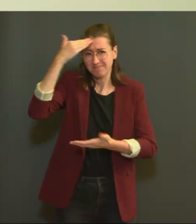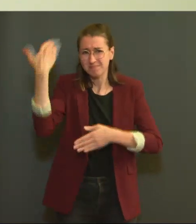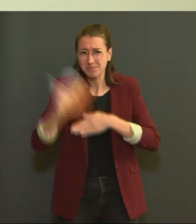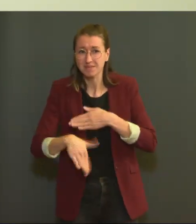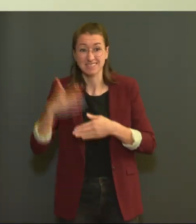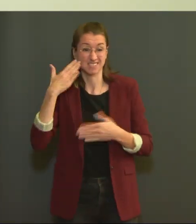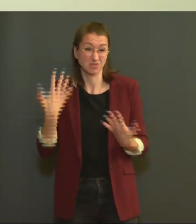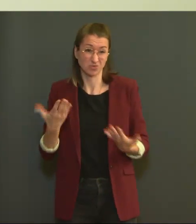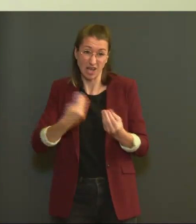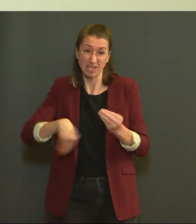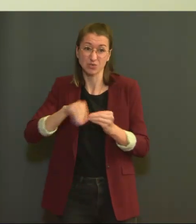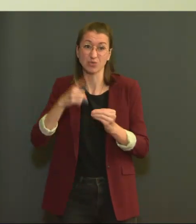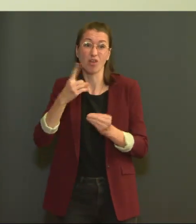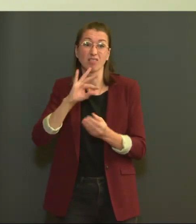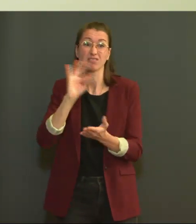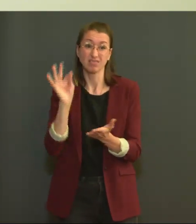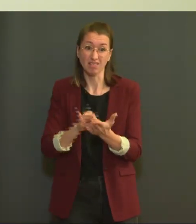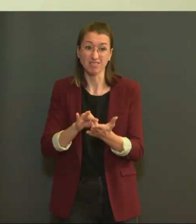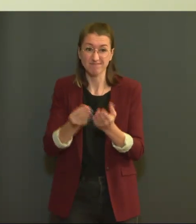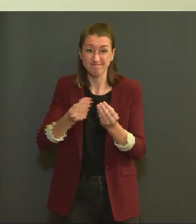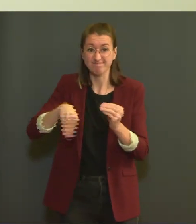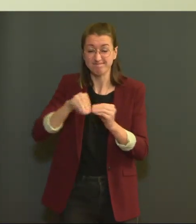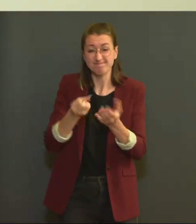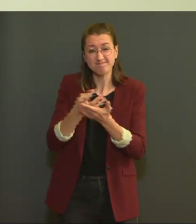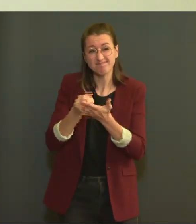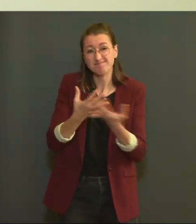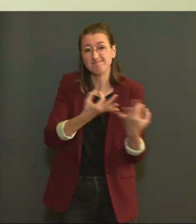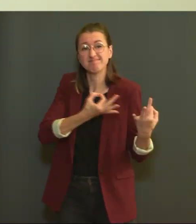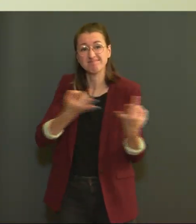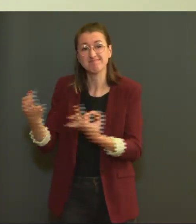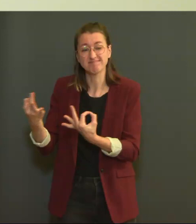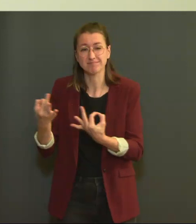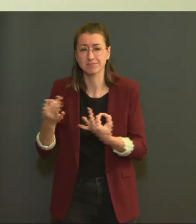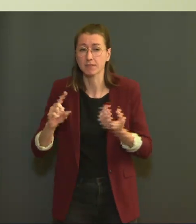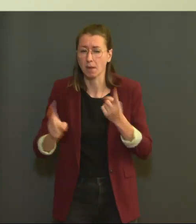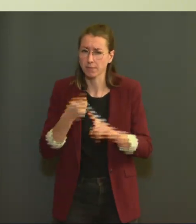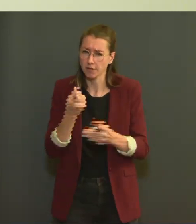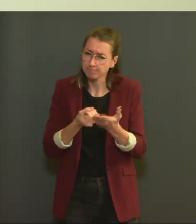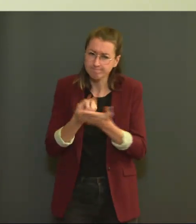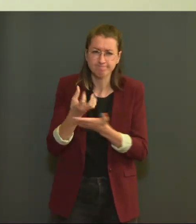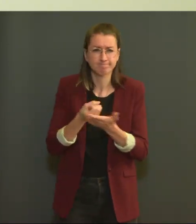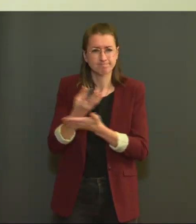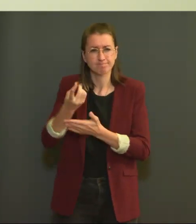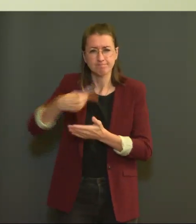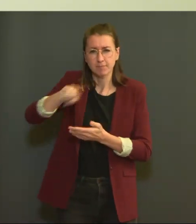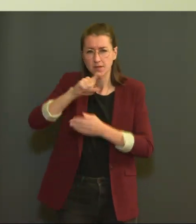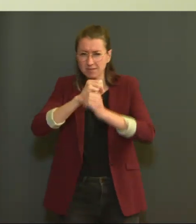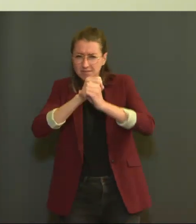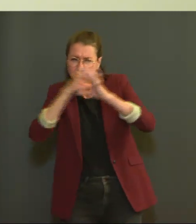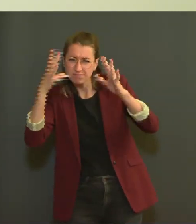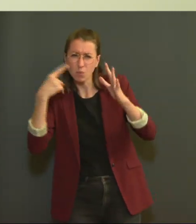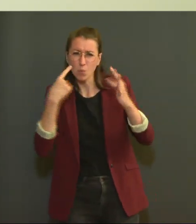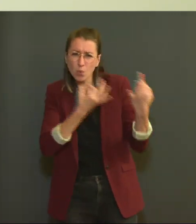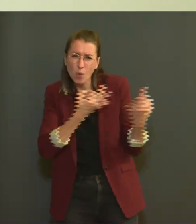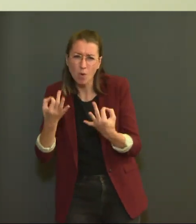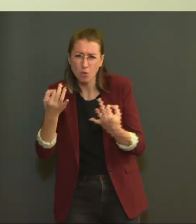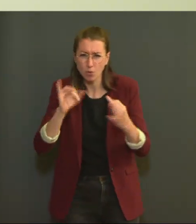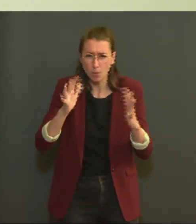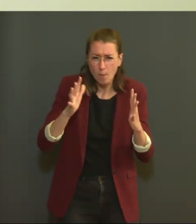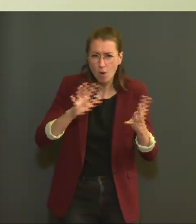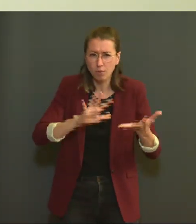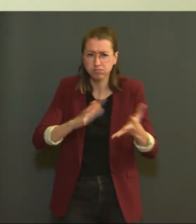De informatie en correcte intervormen zijn in effectieële, zodat we alle reageren in de